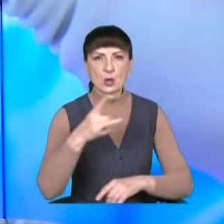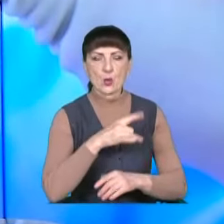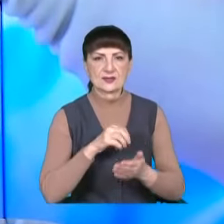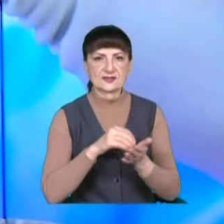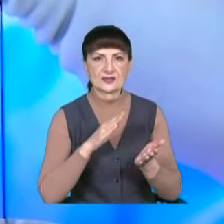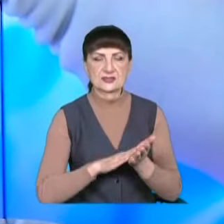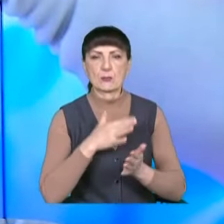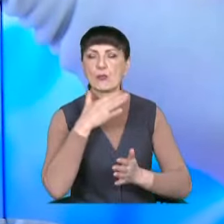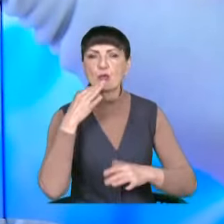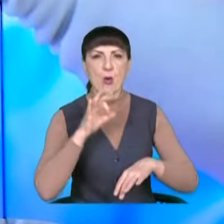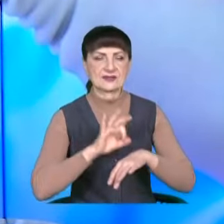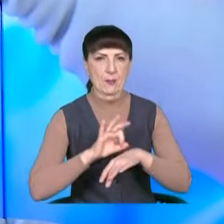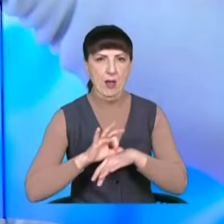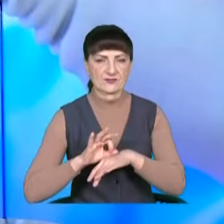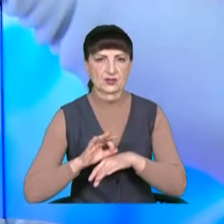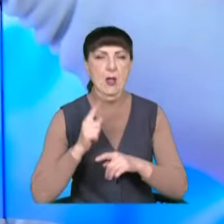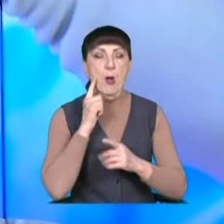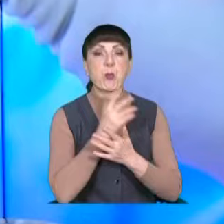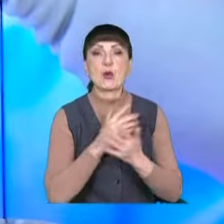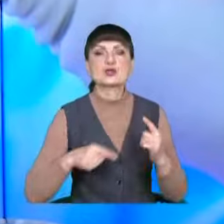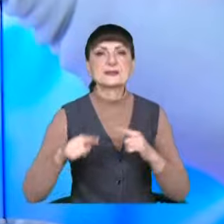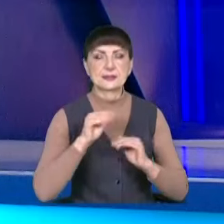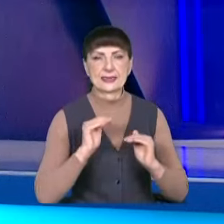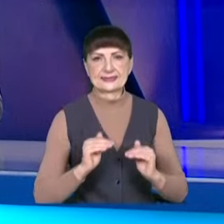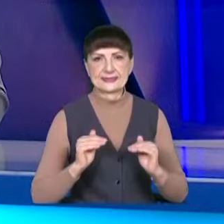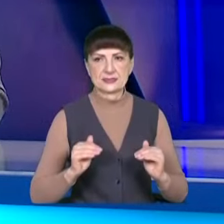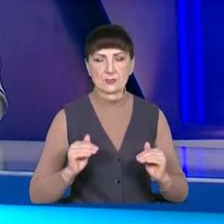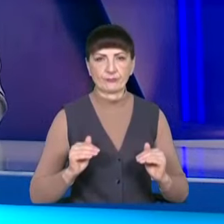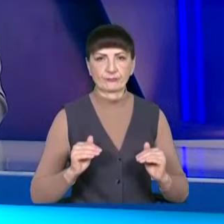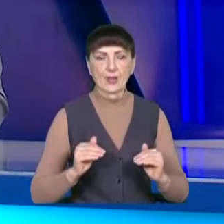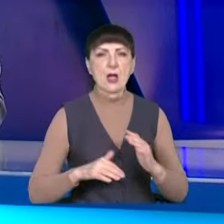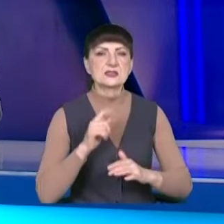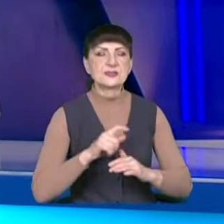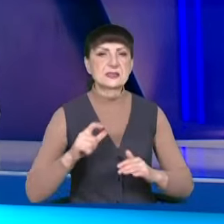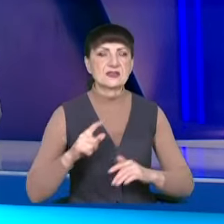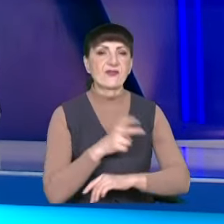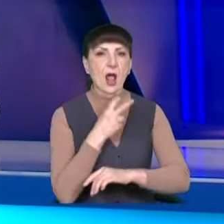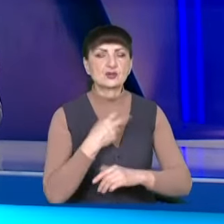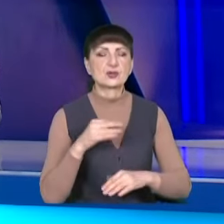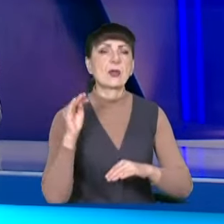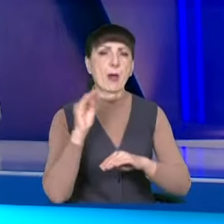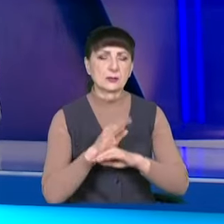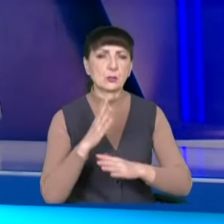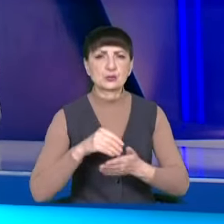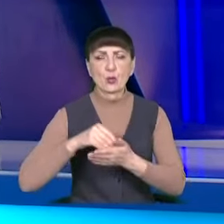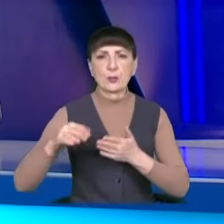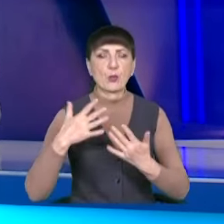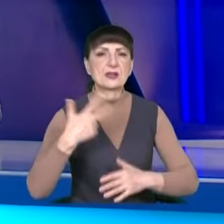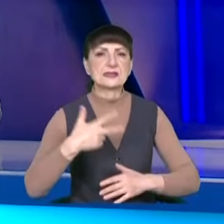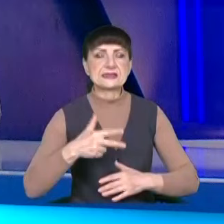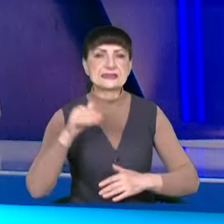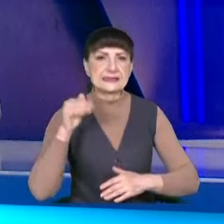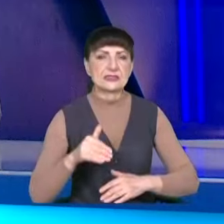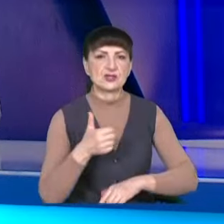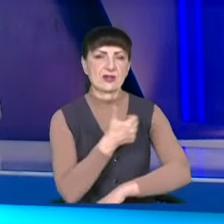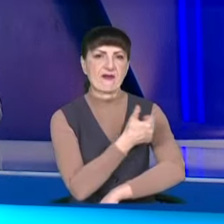зафиксировали десятки заболевших. Большая часть из них – дети. Специалисты приняли решение дополнительно закупить больше 30 тысяч